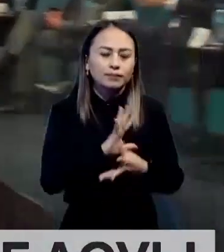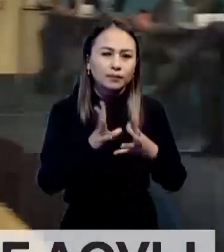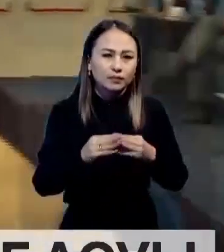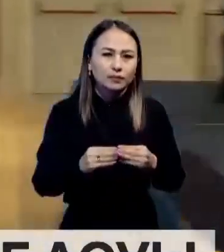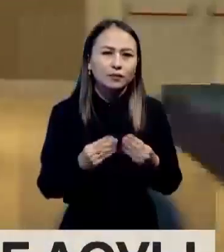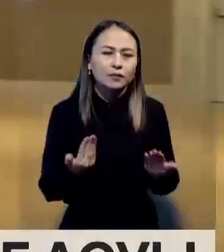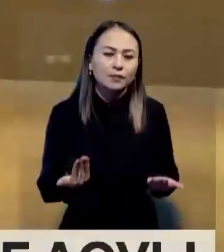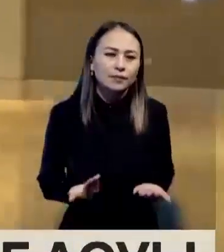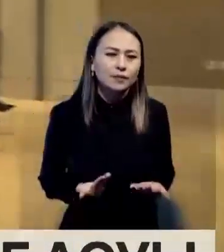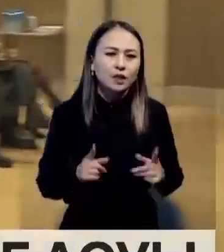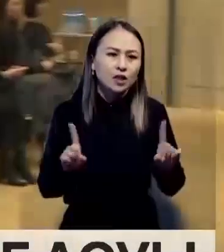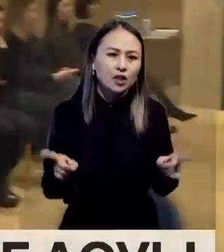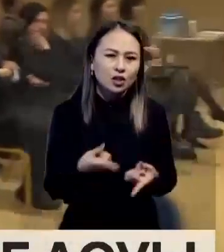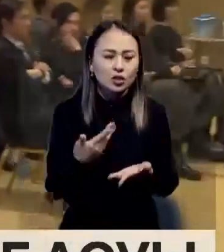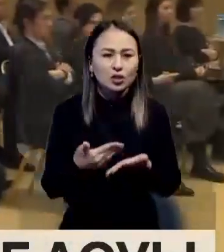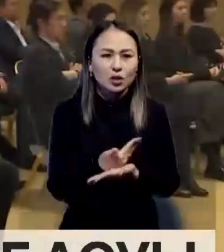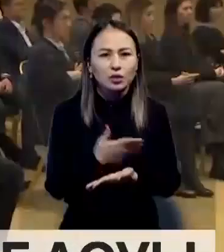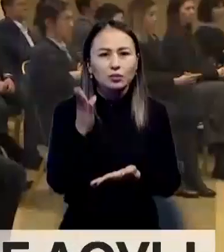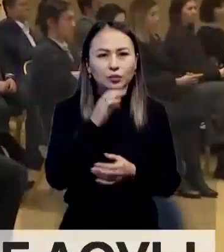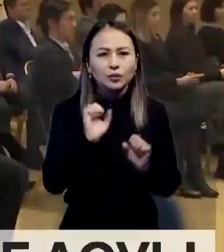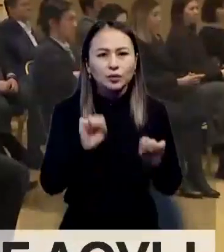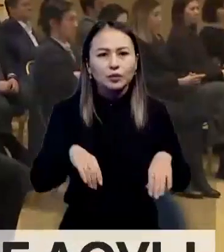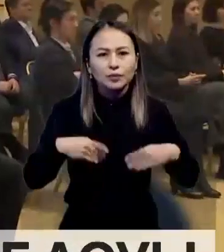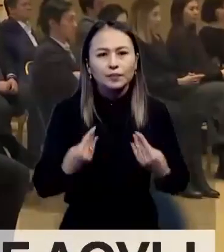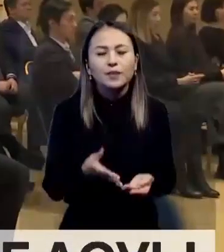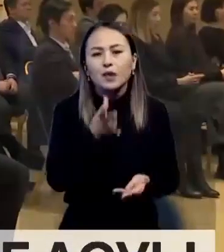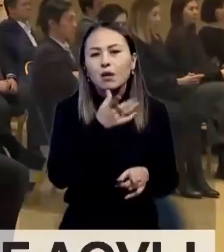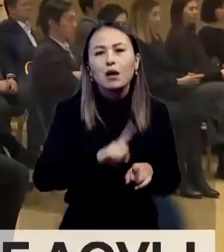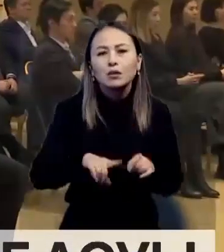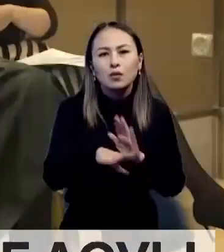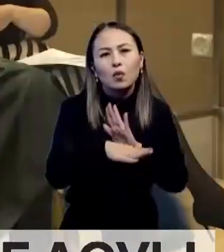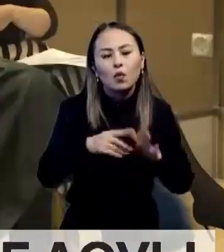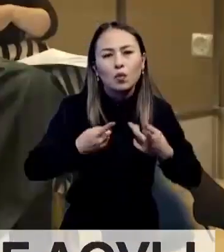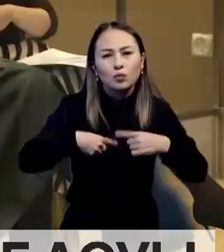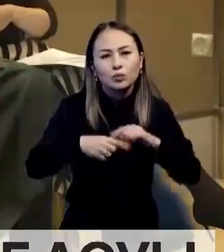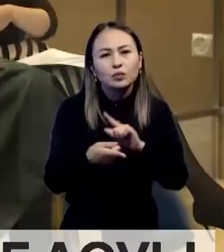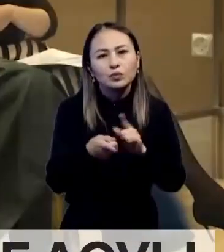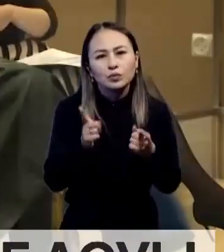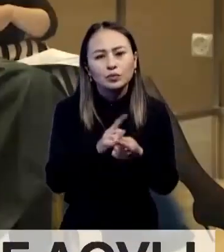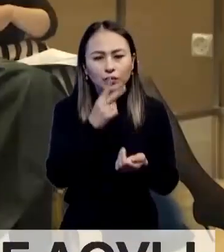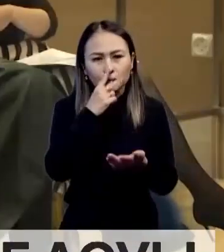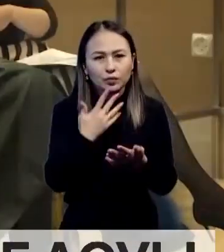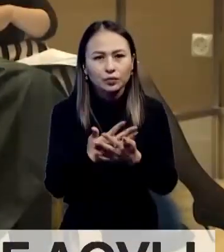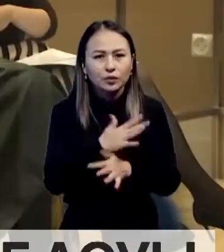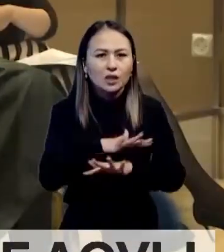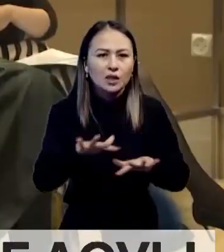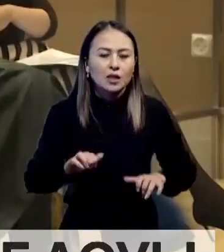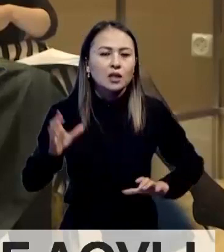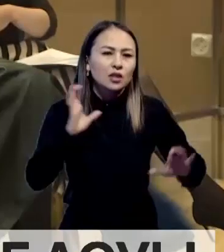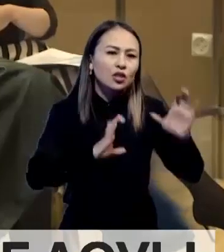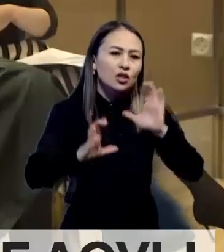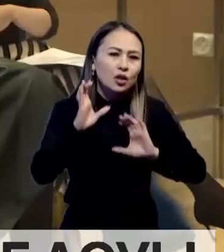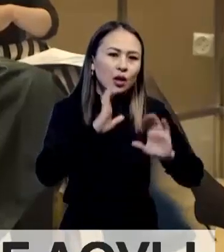билік тармақтарының барлық деңгейіне ықпал етіп жаңаруына мүмкіндік беріп отыр. Алдағы сайлау қоғамдағы өзгерістердің көрінісі